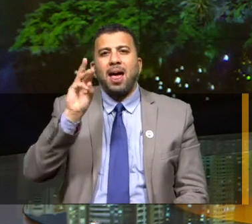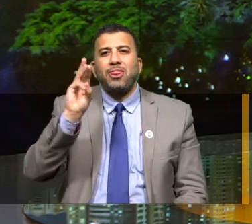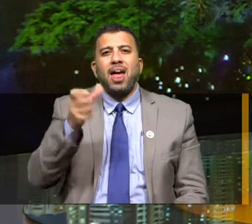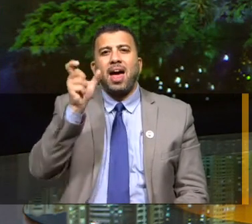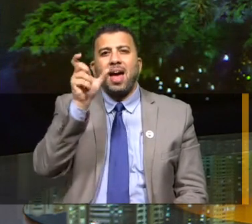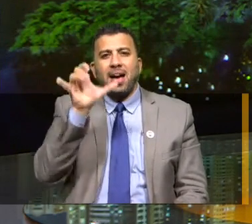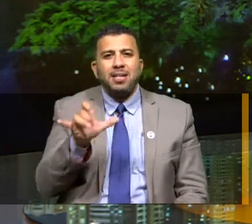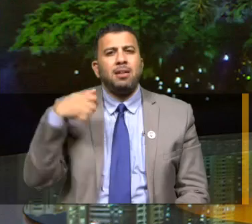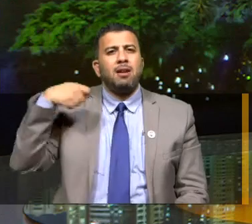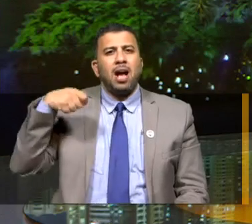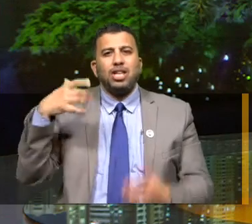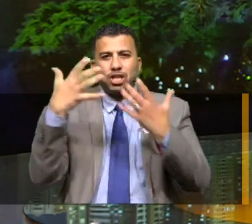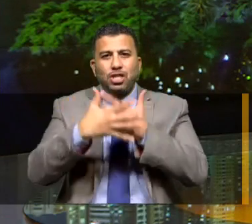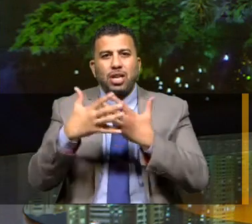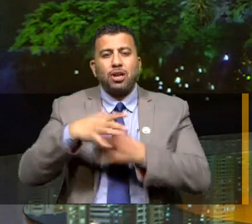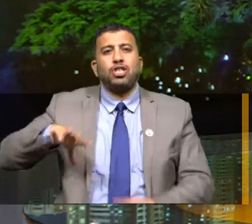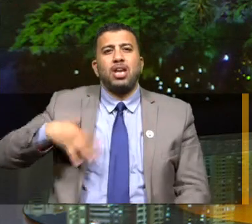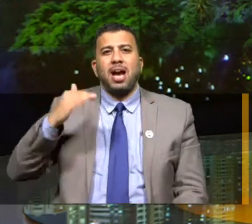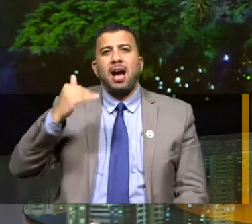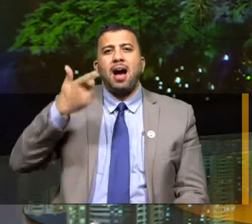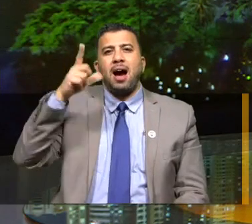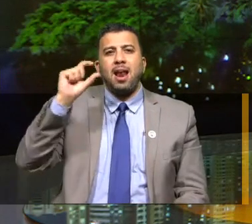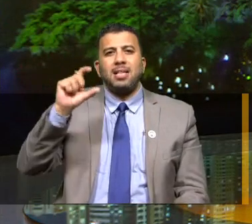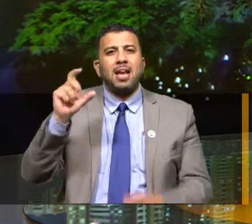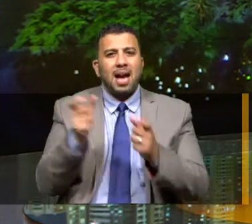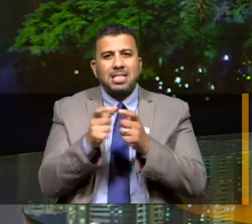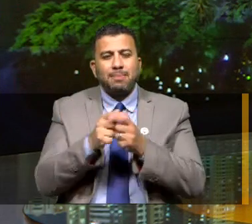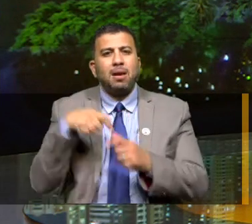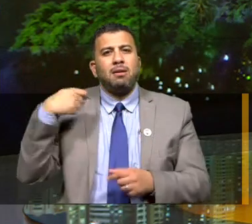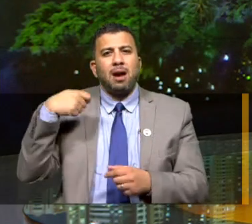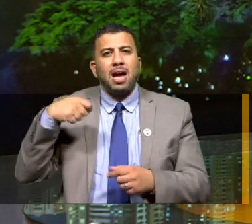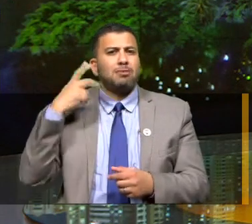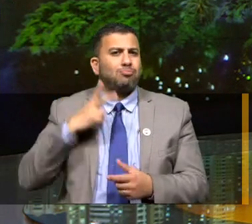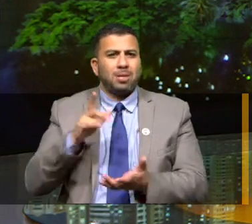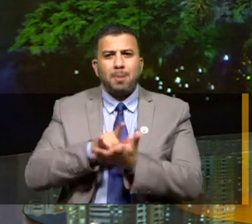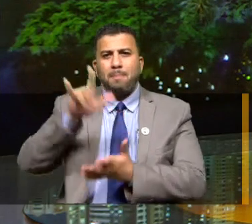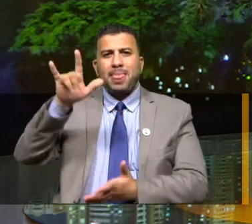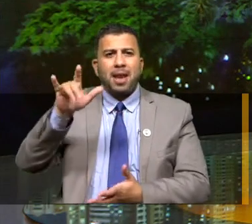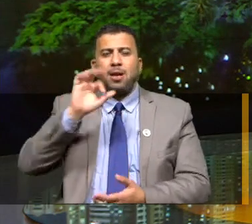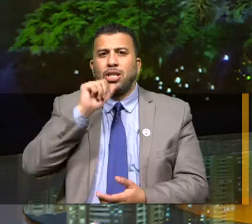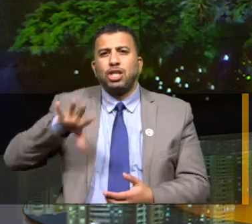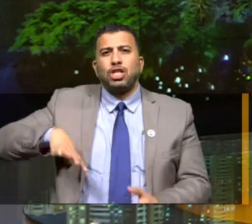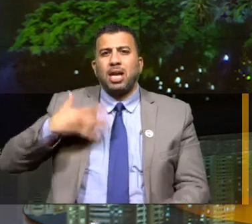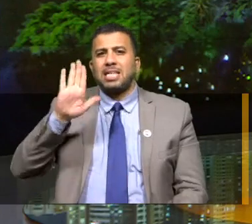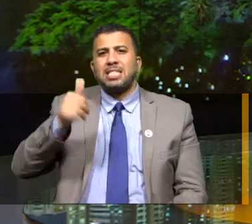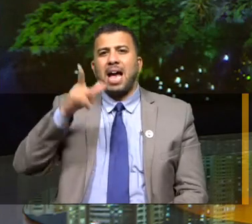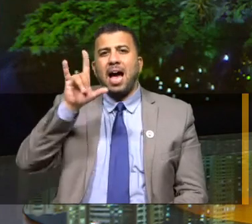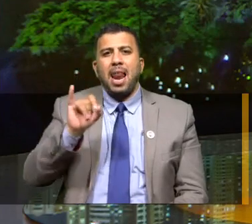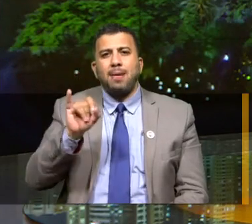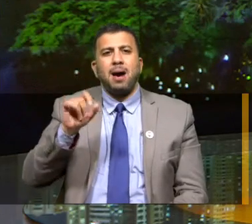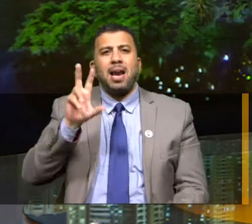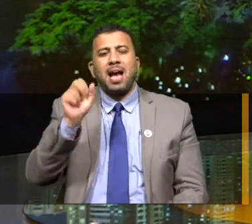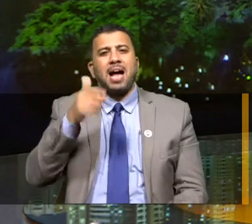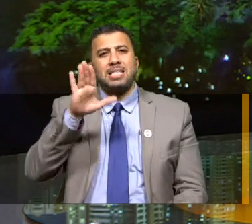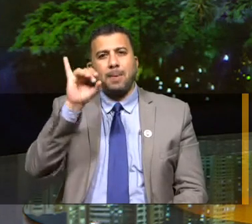رئيس مجلس إدارة الشركة، والشيخ خالد بن عصام القاسمي رئيس دائرة الطيران المدني بالشارقة، والشيخ سالم بن سلطان القاسمي